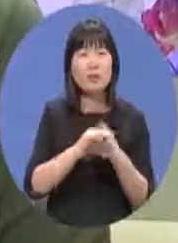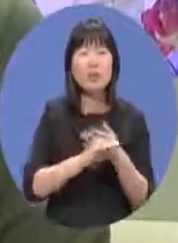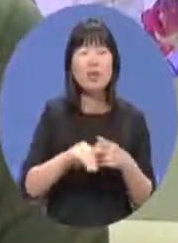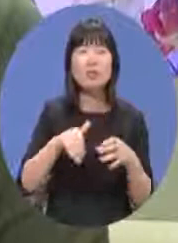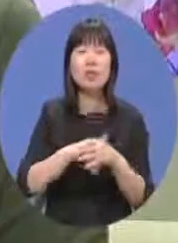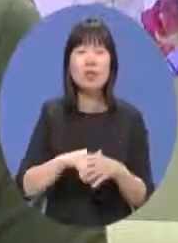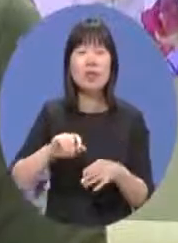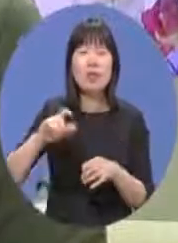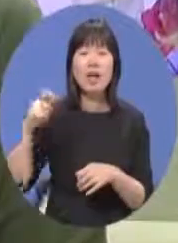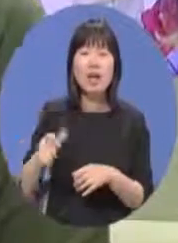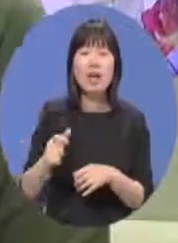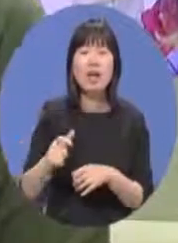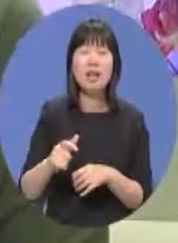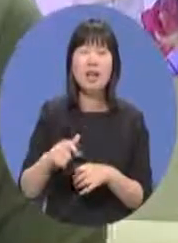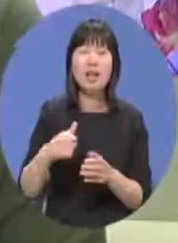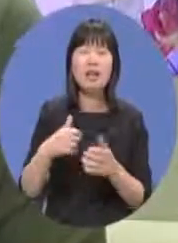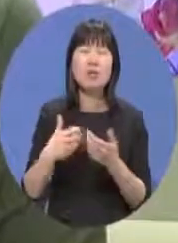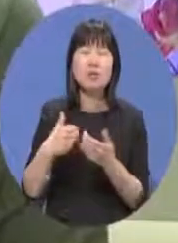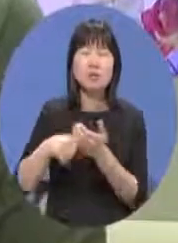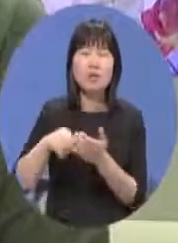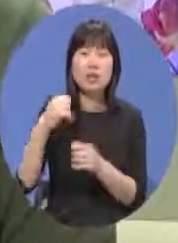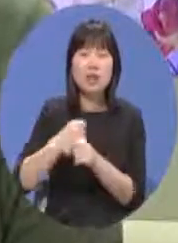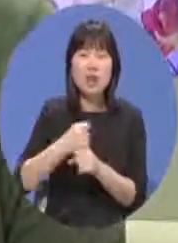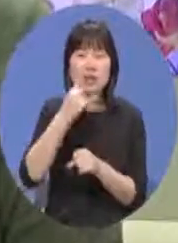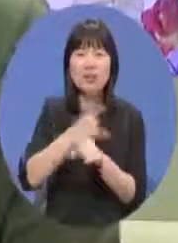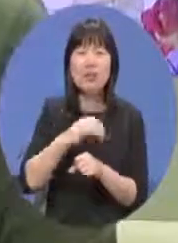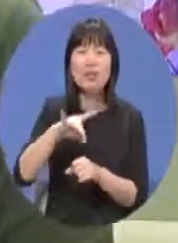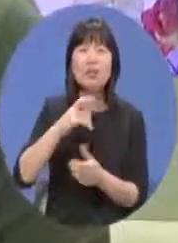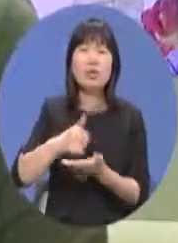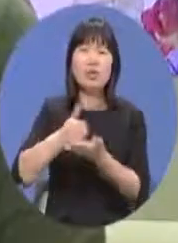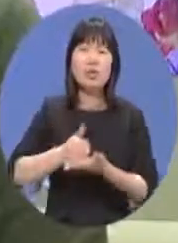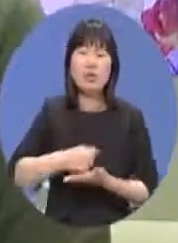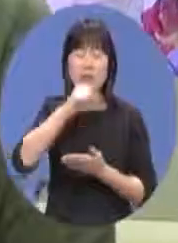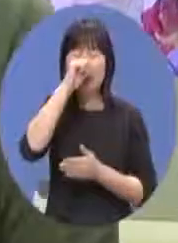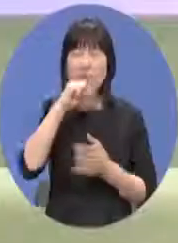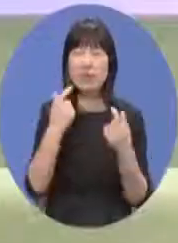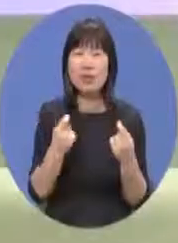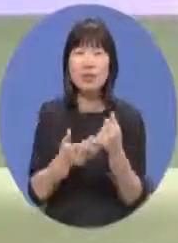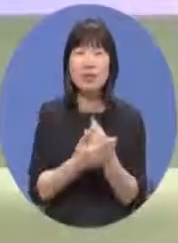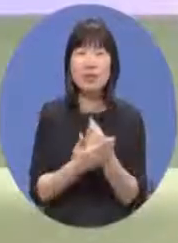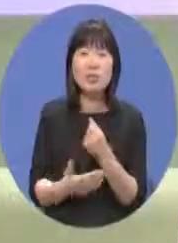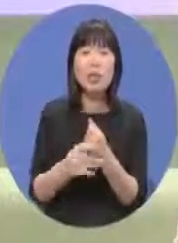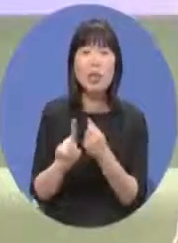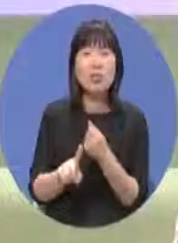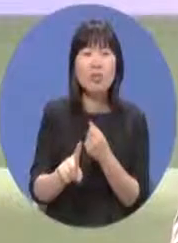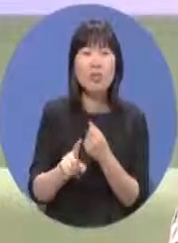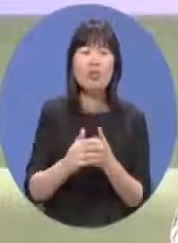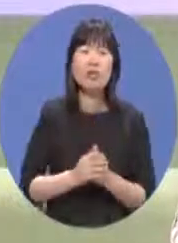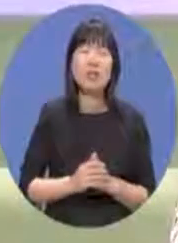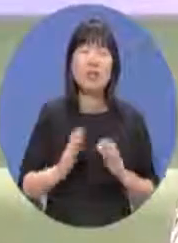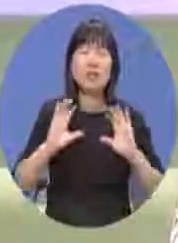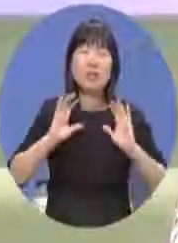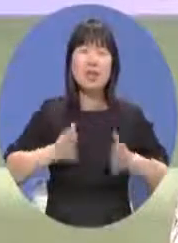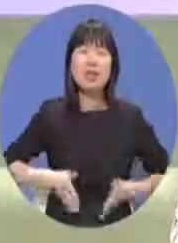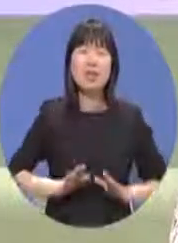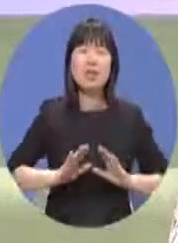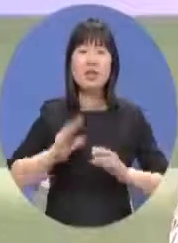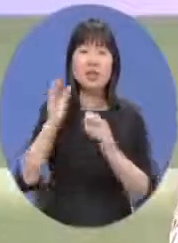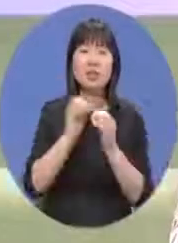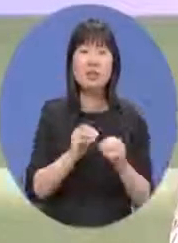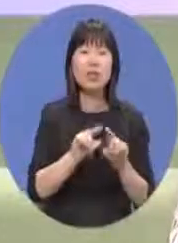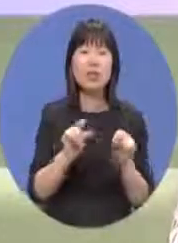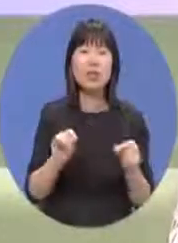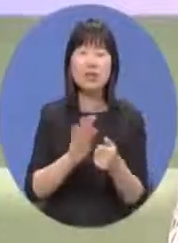문화적인 강점을 이제 무기로 삼으셔서 먼저 초대하시면 좋을 것 같고, 그래서 이렇게 어떤 고국의 어떤 전통 음식